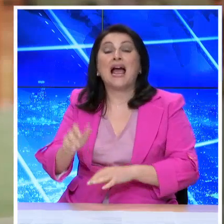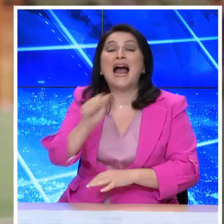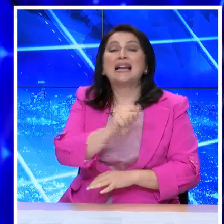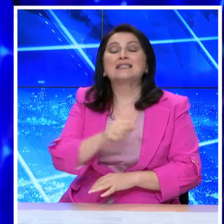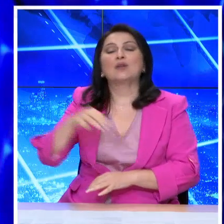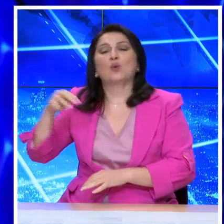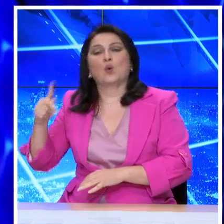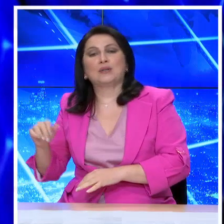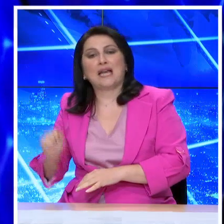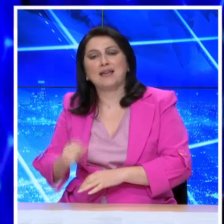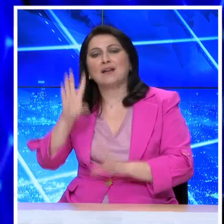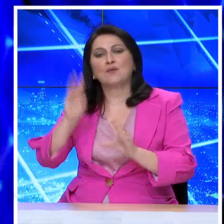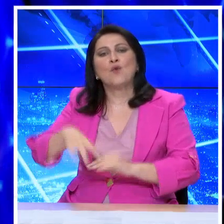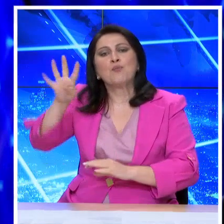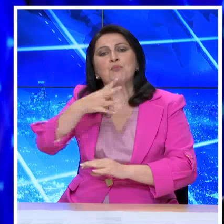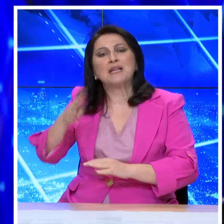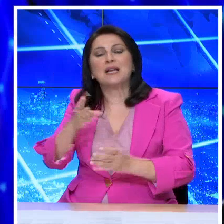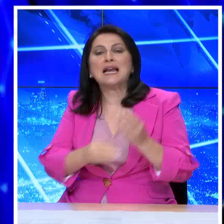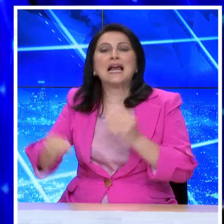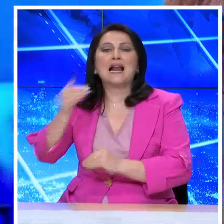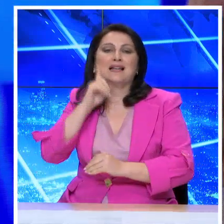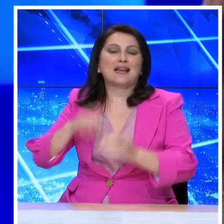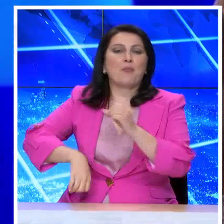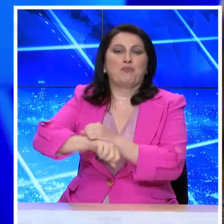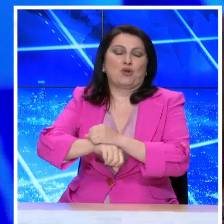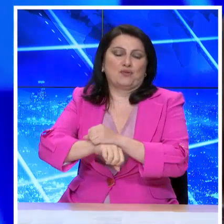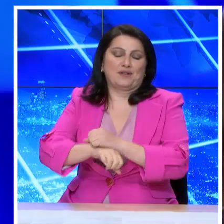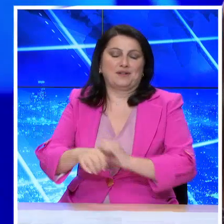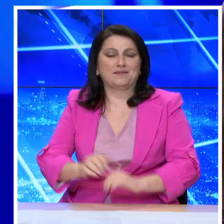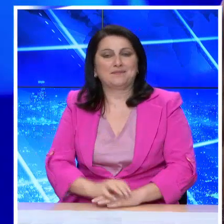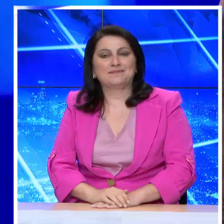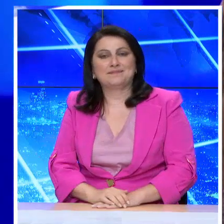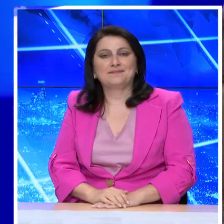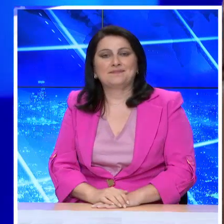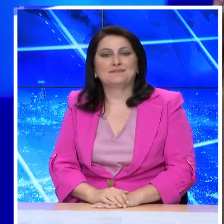της Μπαρτσελόνα φυσικά, αναδείχθηκε καλύτερη παίκτρια.